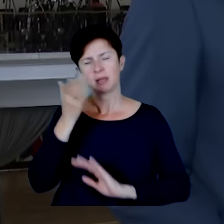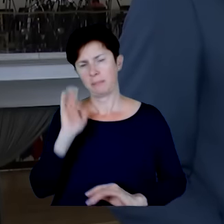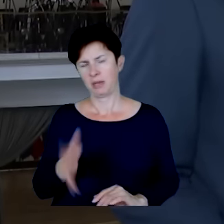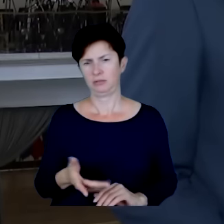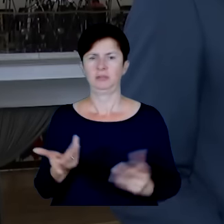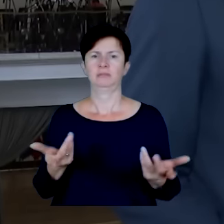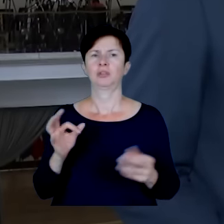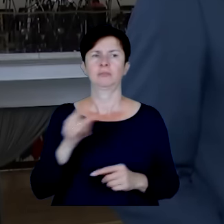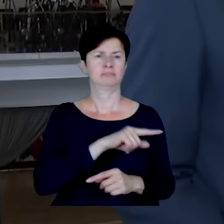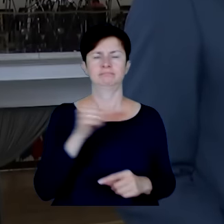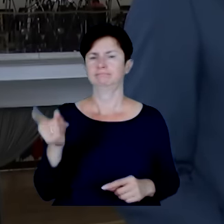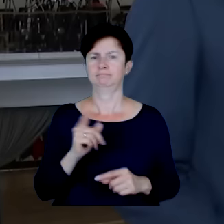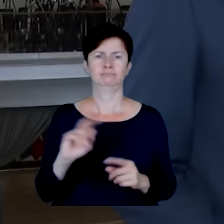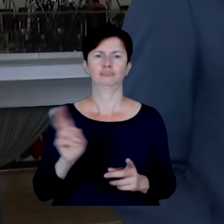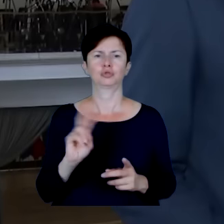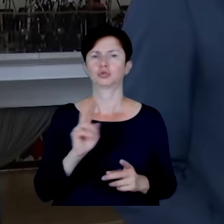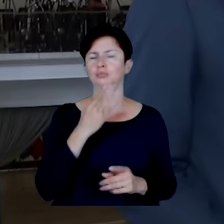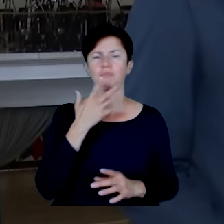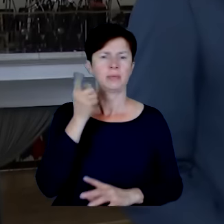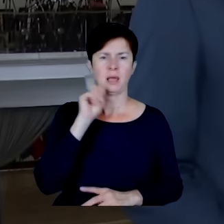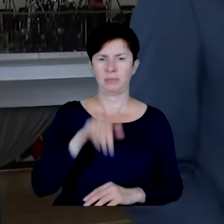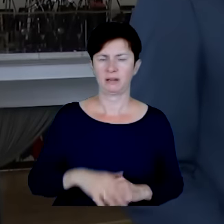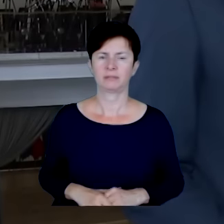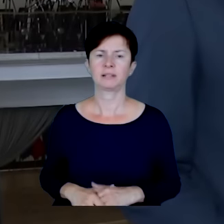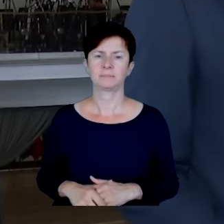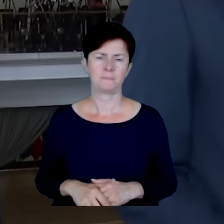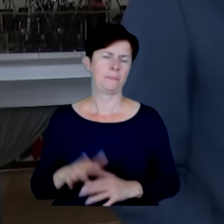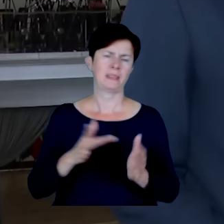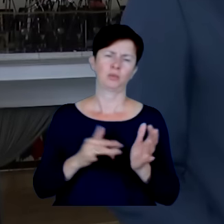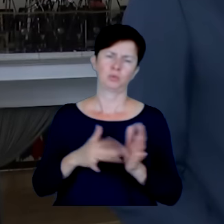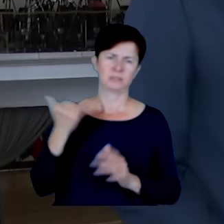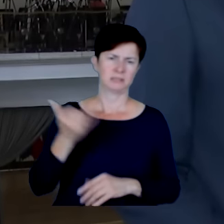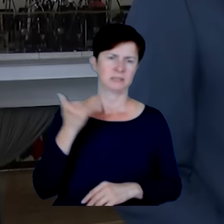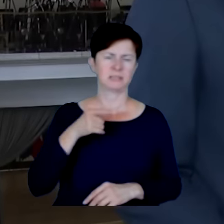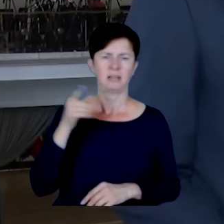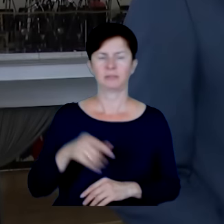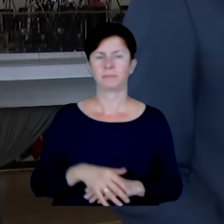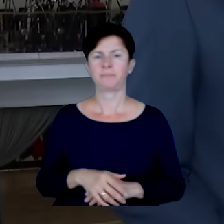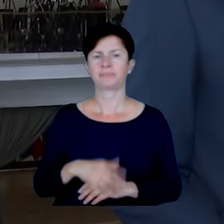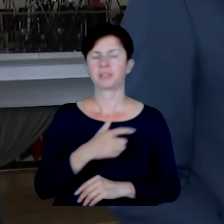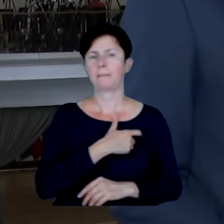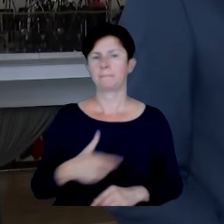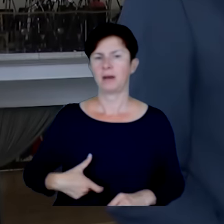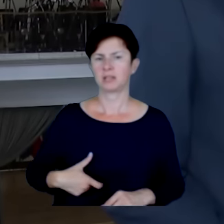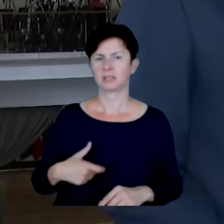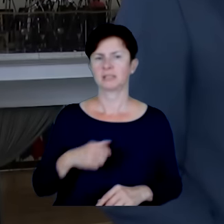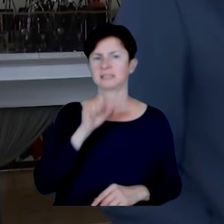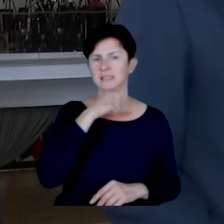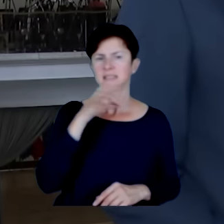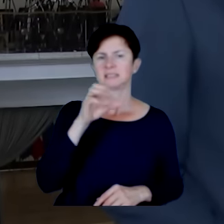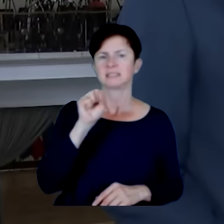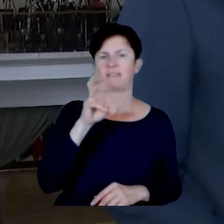panie ministrze, z prawdą się mija. Zmija się z prawdą Donald Tusk, któremu kłamstwo zarzucił sam marszałek senior Marek